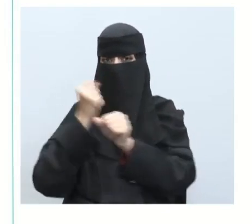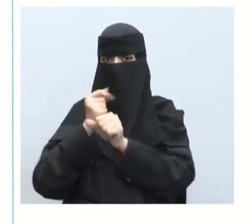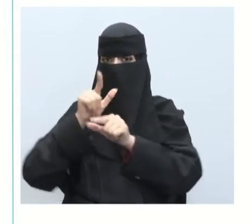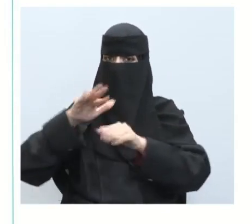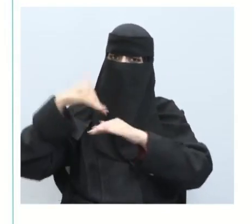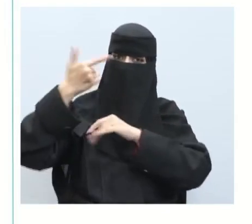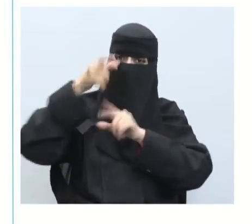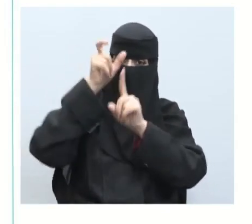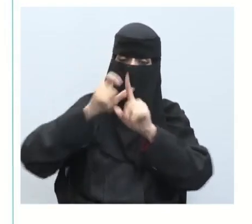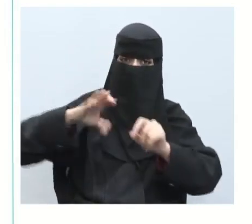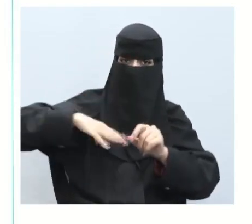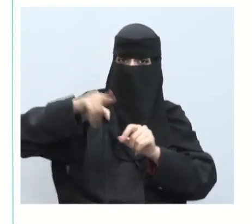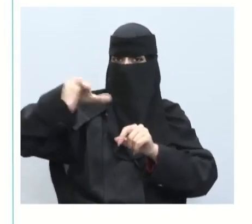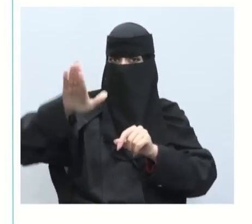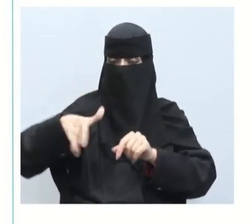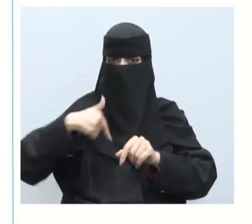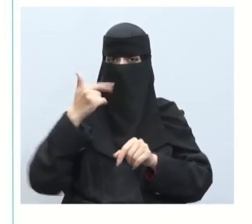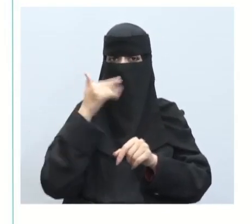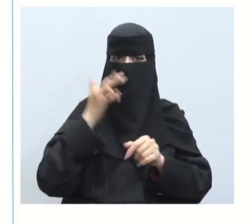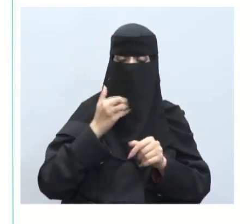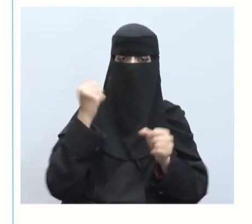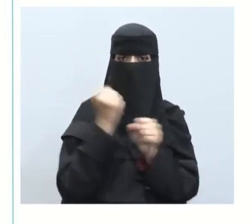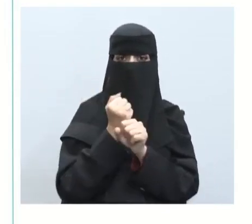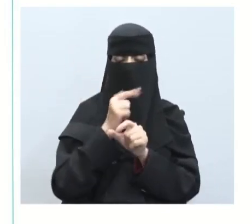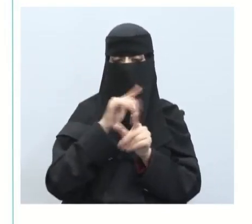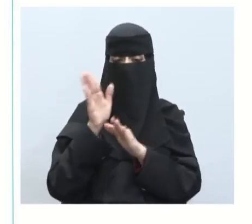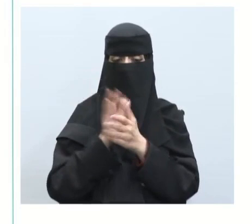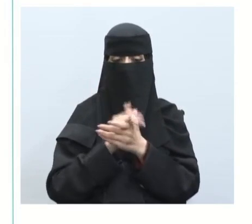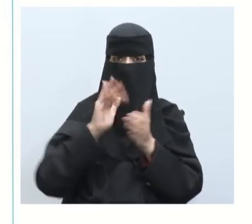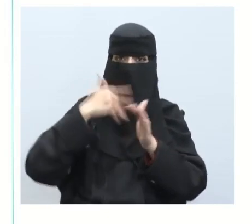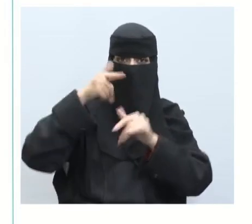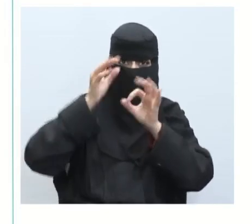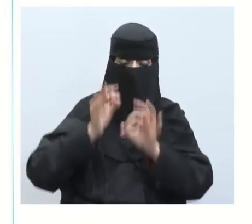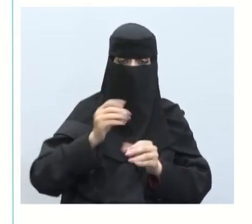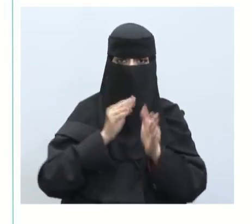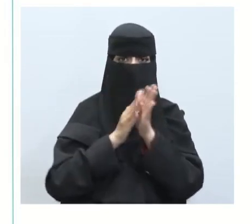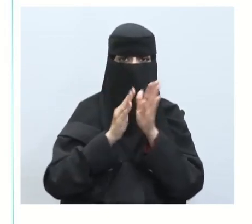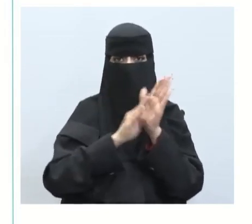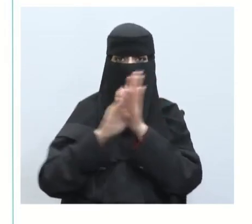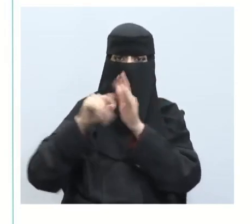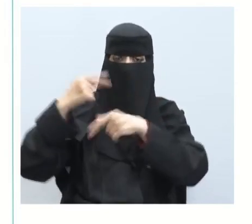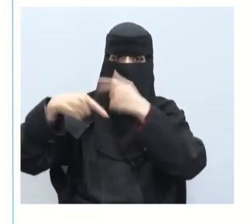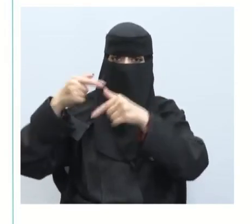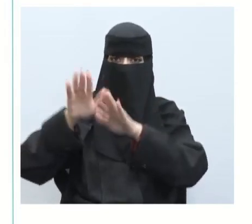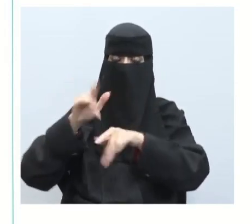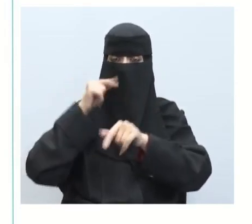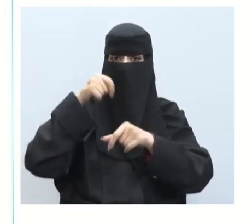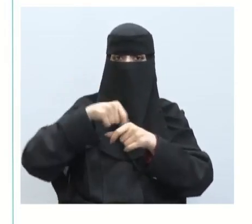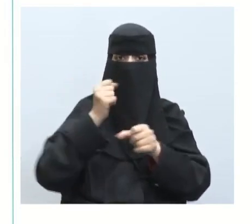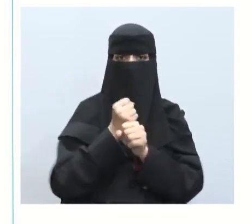وبالتالي دور المدير هو تبسيط العمل و بالتاكيد يحفزهم على الاستمرار